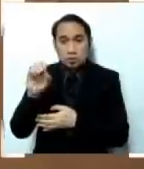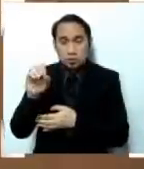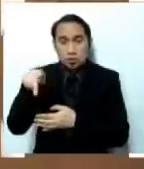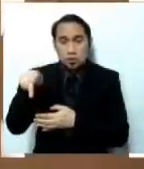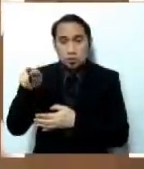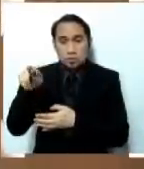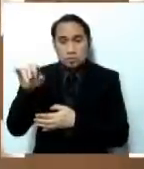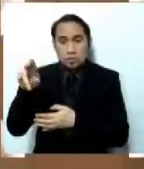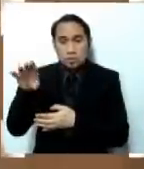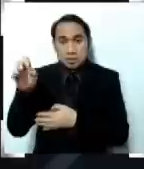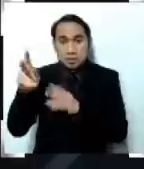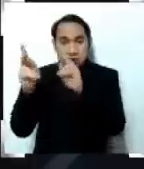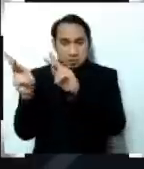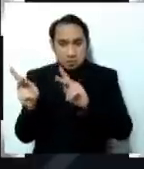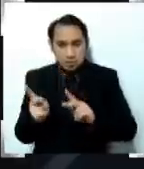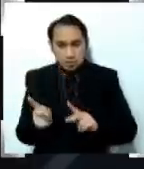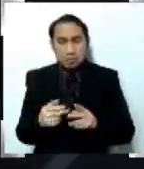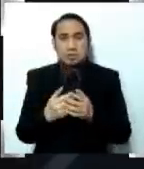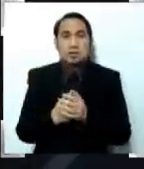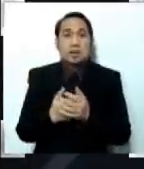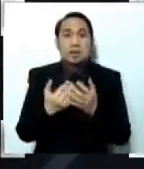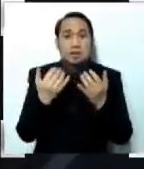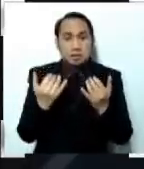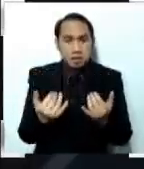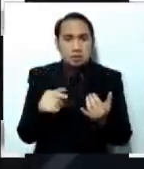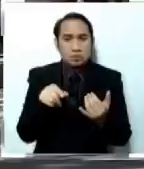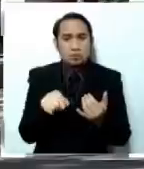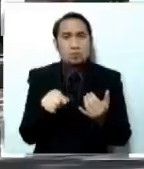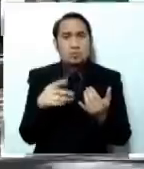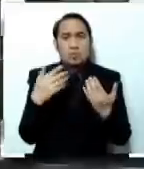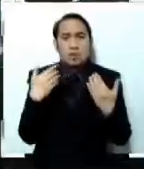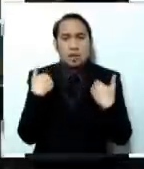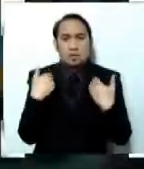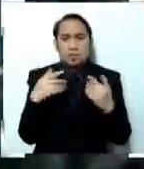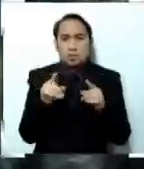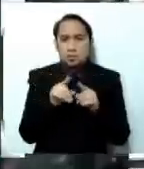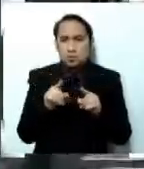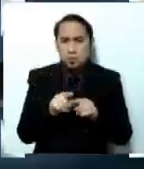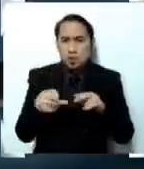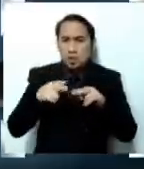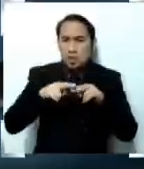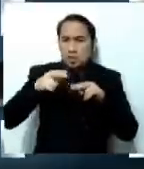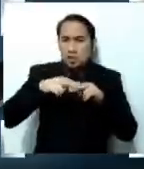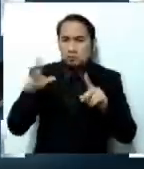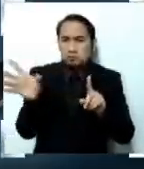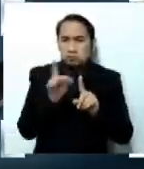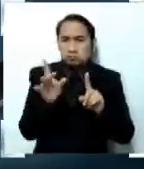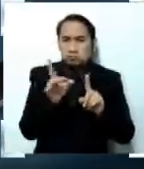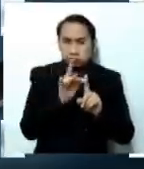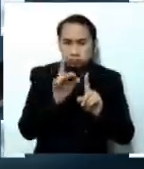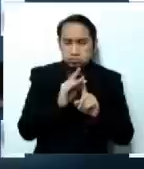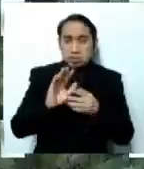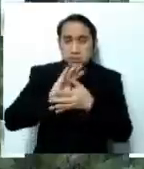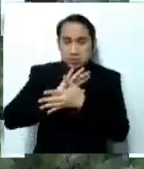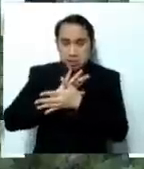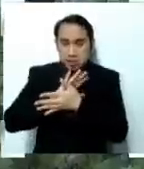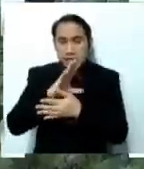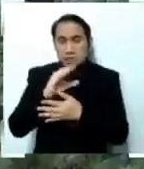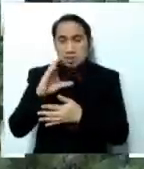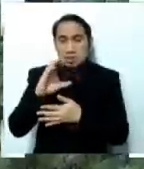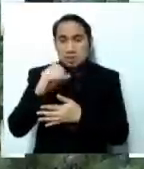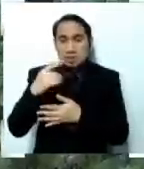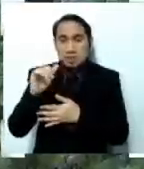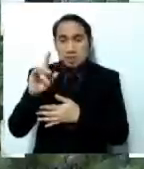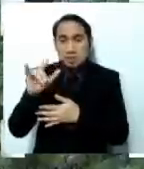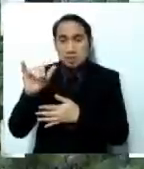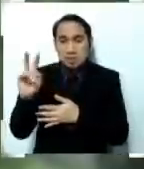barangay hanggang May 26. Tumaas din ang mga kaso sa Batangas City at Cagayan de Oro City. Base naman sa average daily attack rate